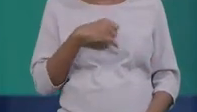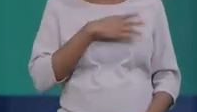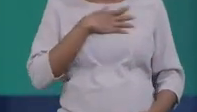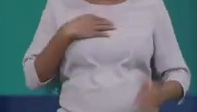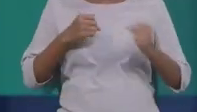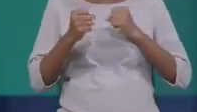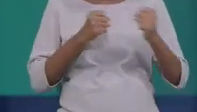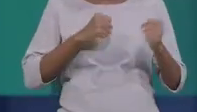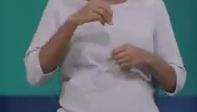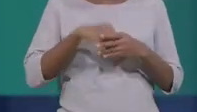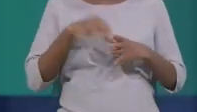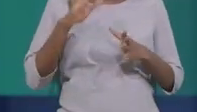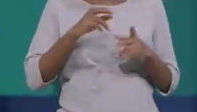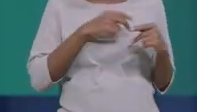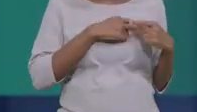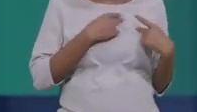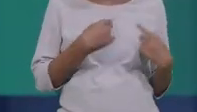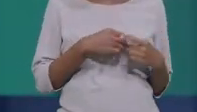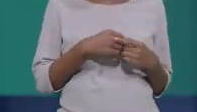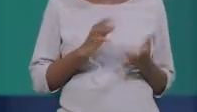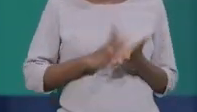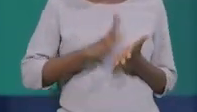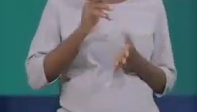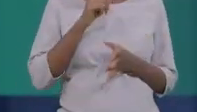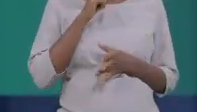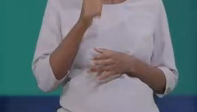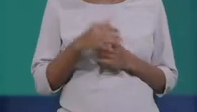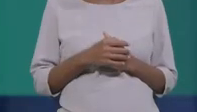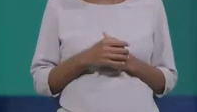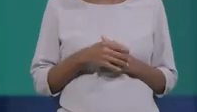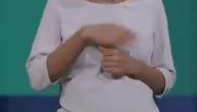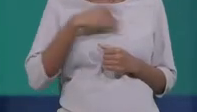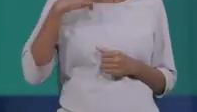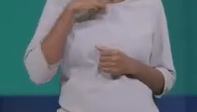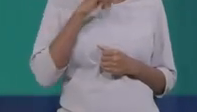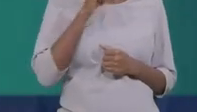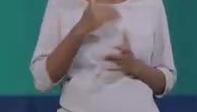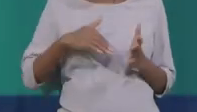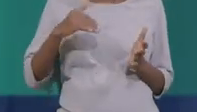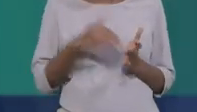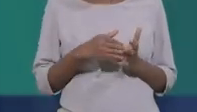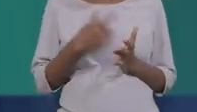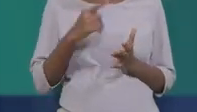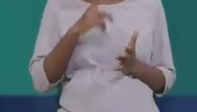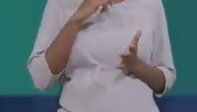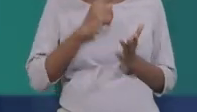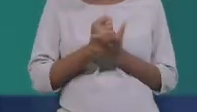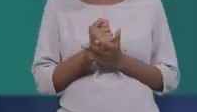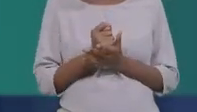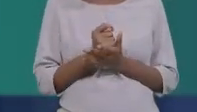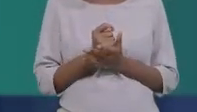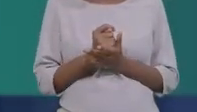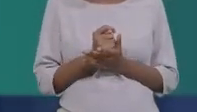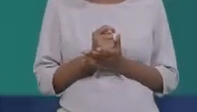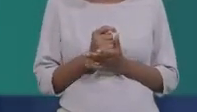Jacques 3, 14. Mais si vous avez dans votre cœur un zèle amer, un esprit de dispute, ne vous glorifiez pas et ne mentez pas